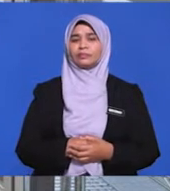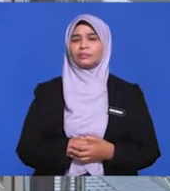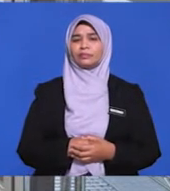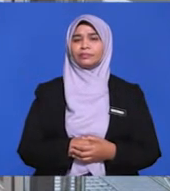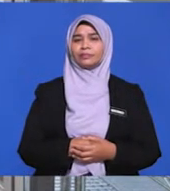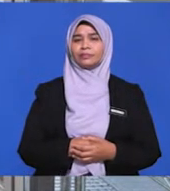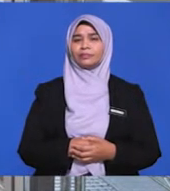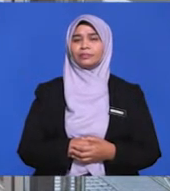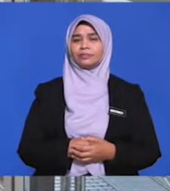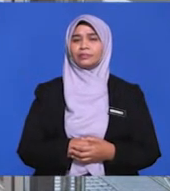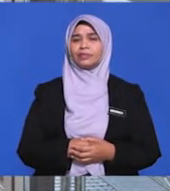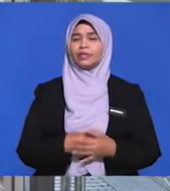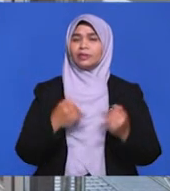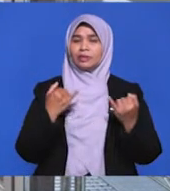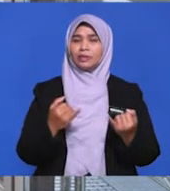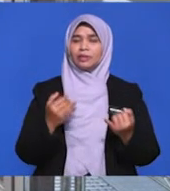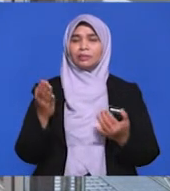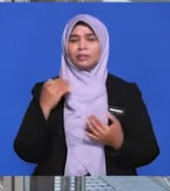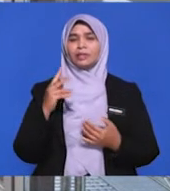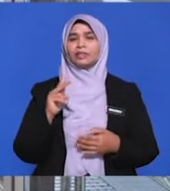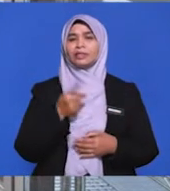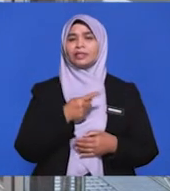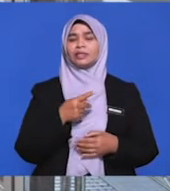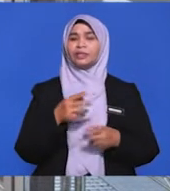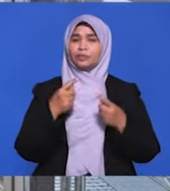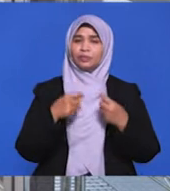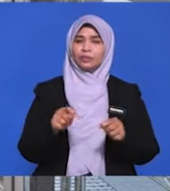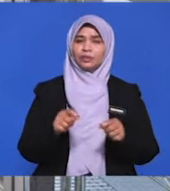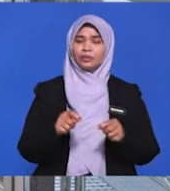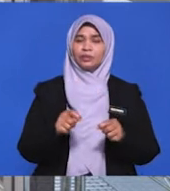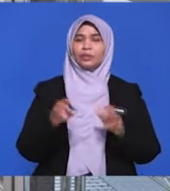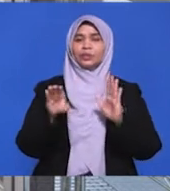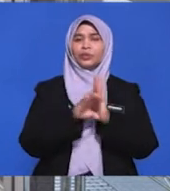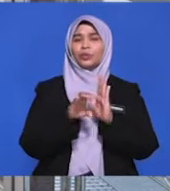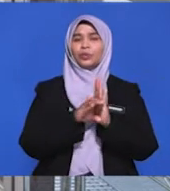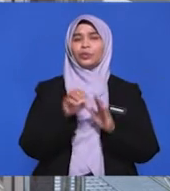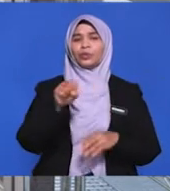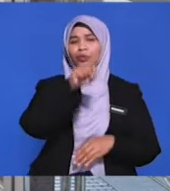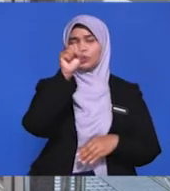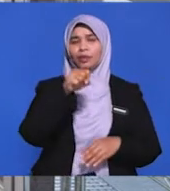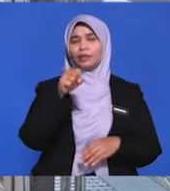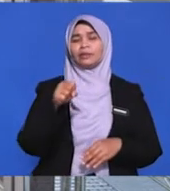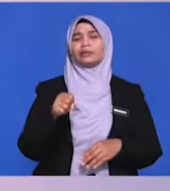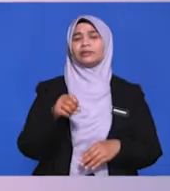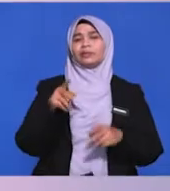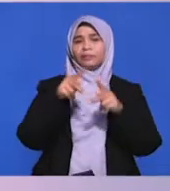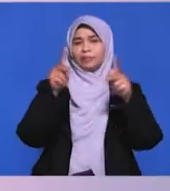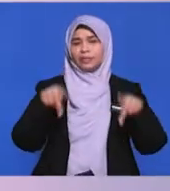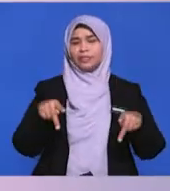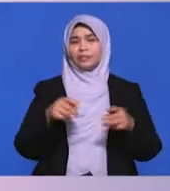hukum Charles sekarang marilah kita mencoba contoh soalan peperiksaan Pulau